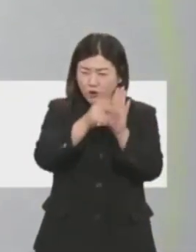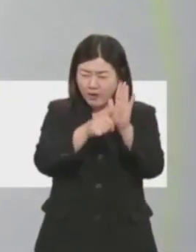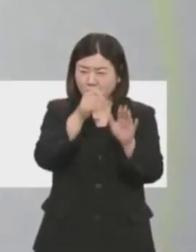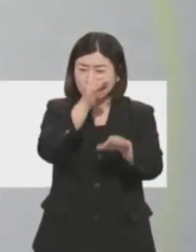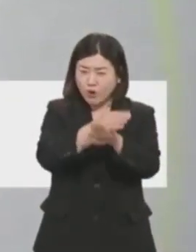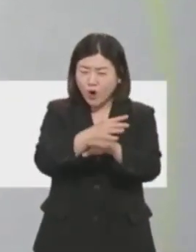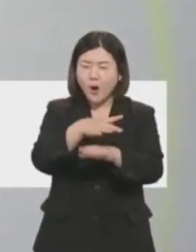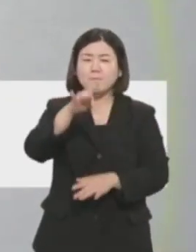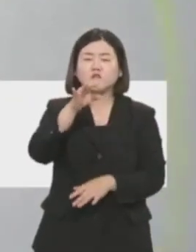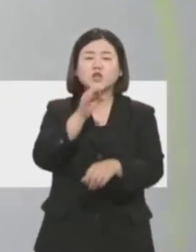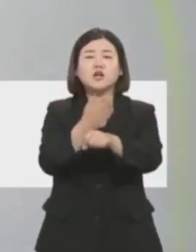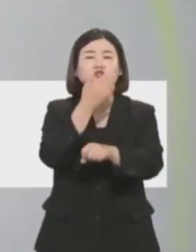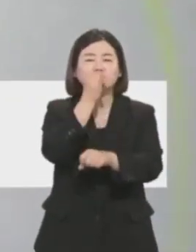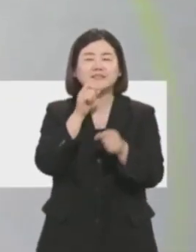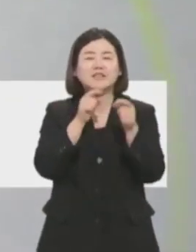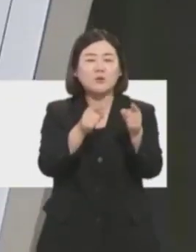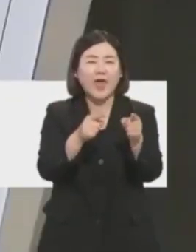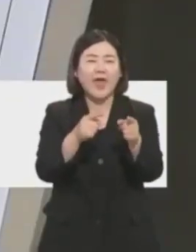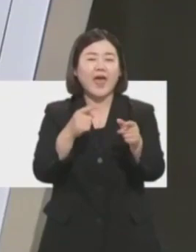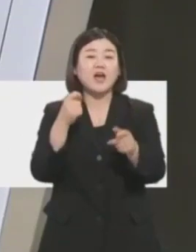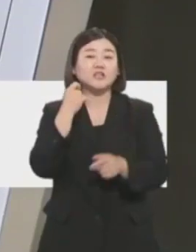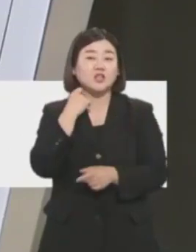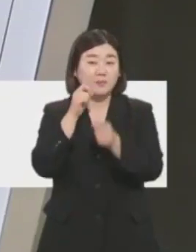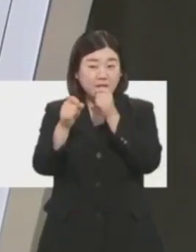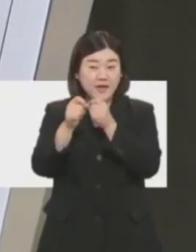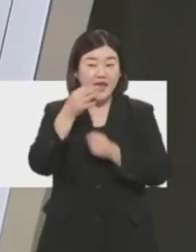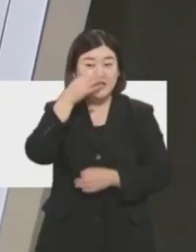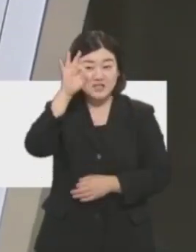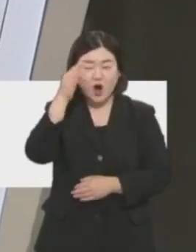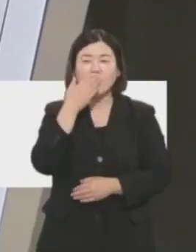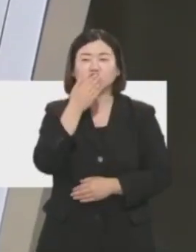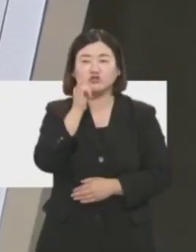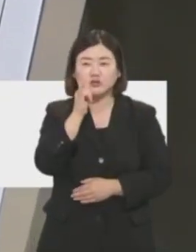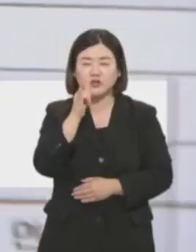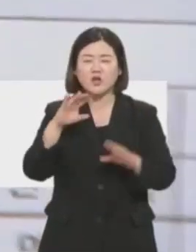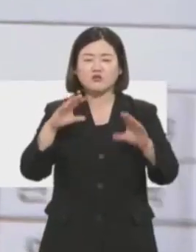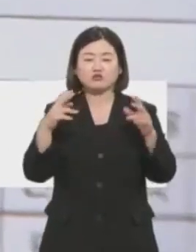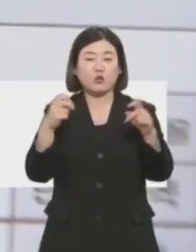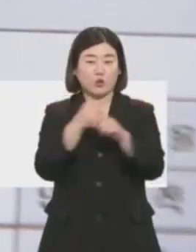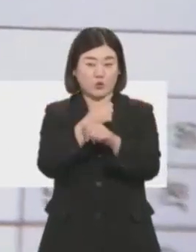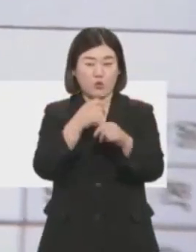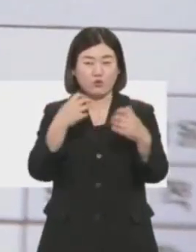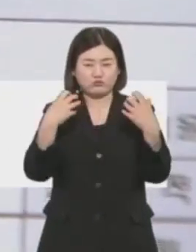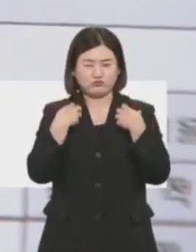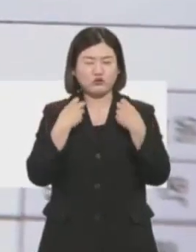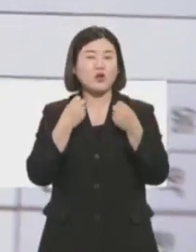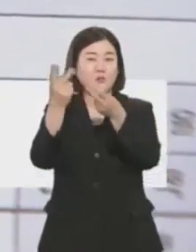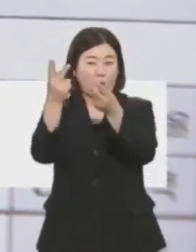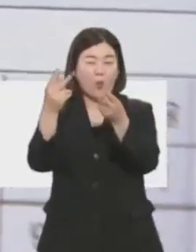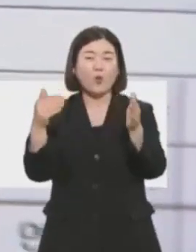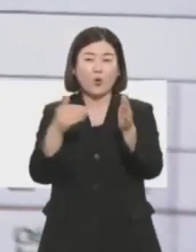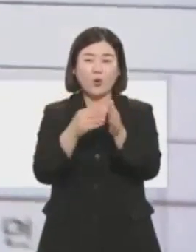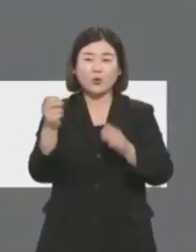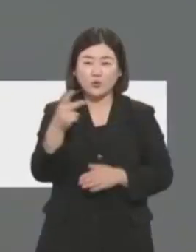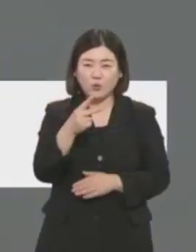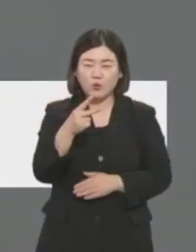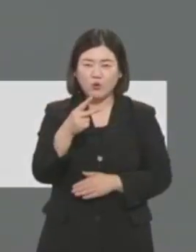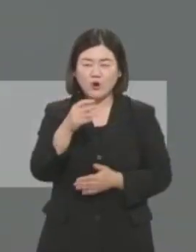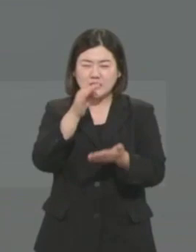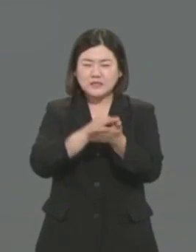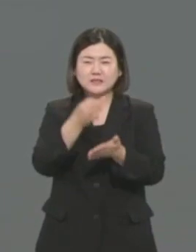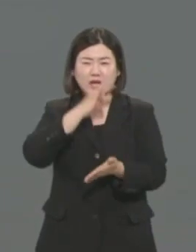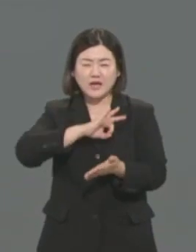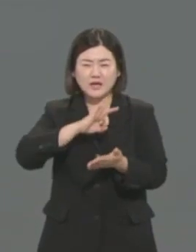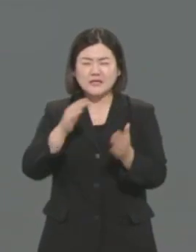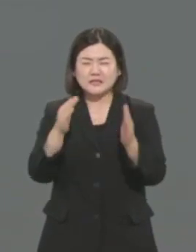공매시 우선 매수권이 부여되는 전세사기 피해자로 인정받을 수 있도록 접수한 서류를 국토부로 보내는 한편 저리